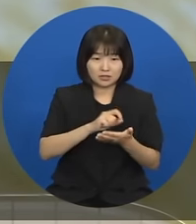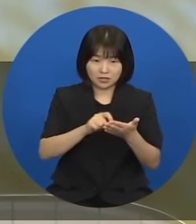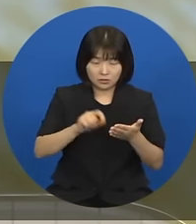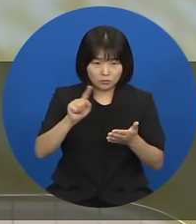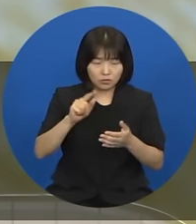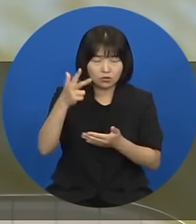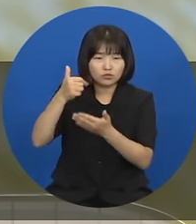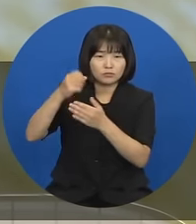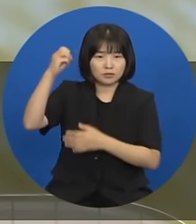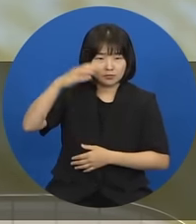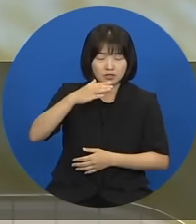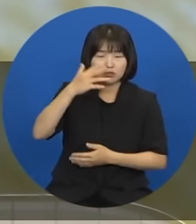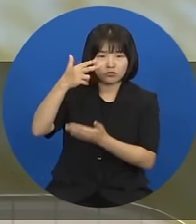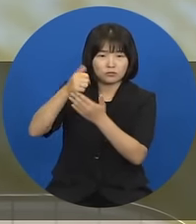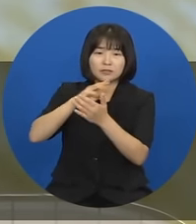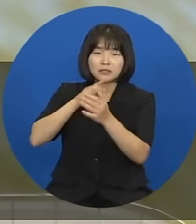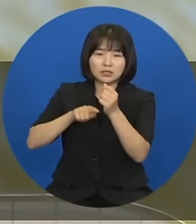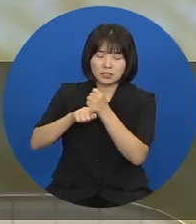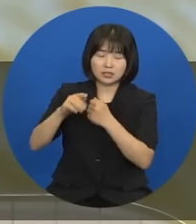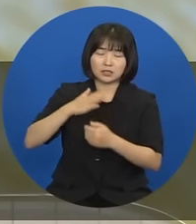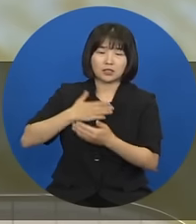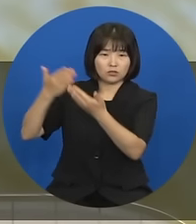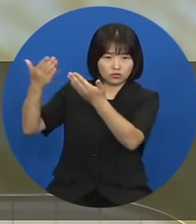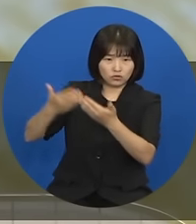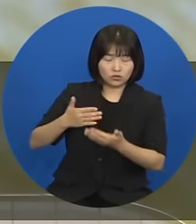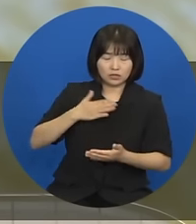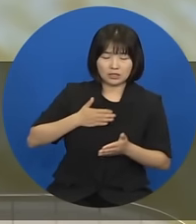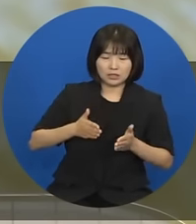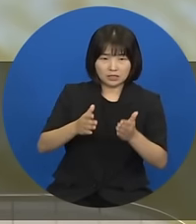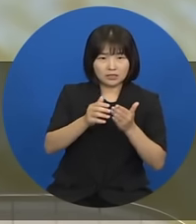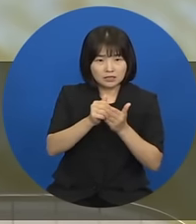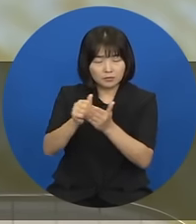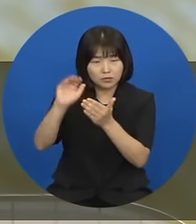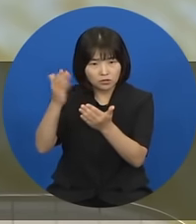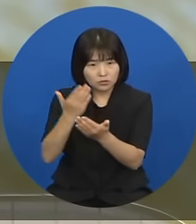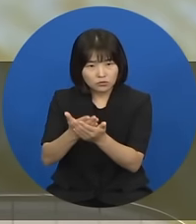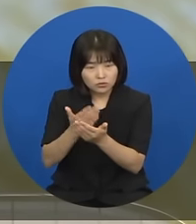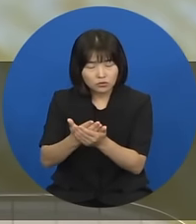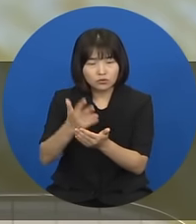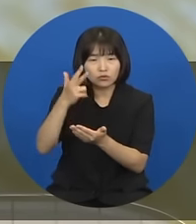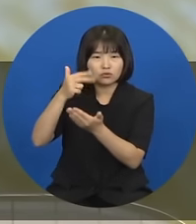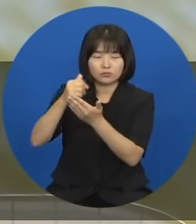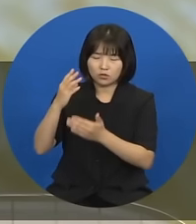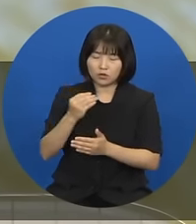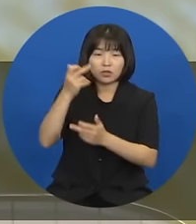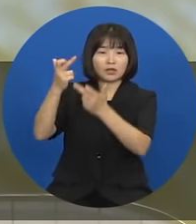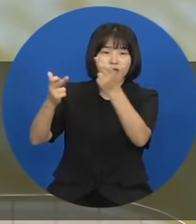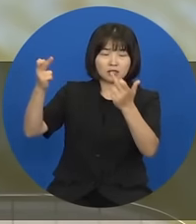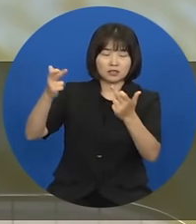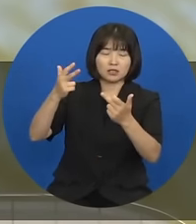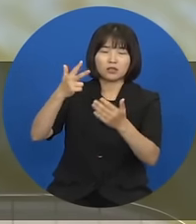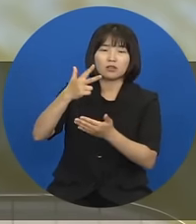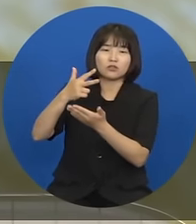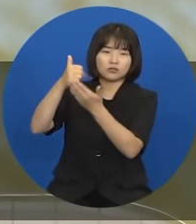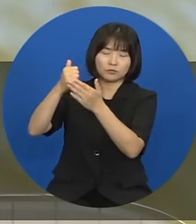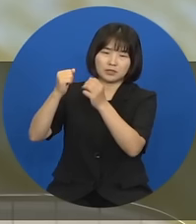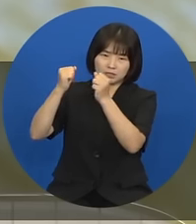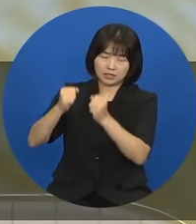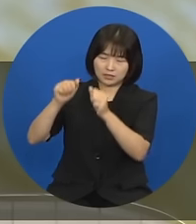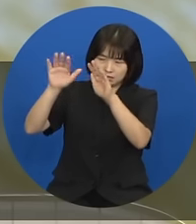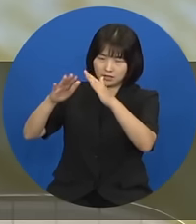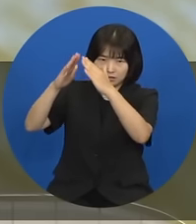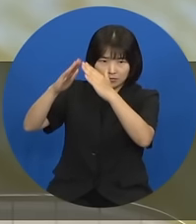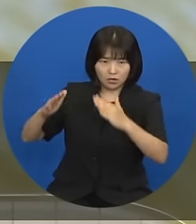주님의 진리를 나에게 보내주시어 나의 길잡이가 되게 하시고 주님의 거룩한 산, 주님이 계시는 그 장막으로